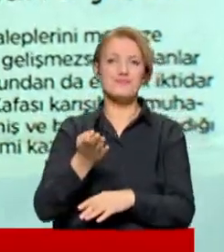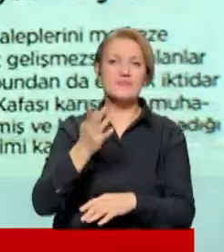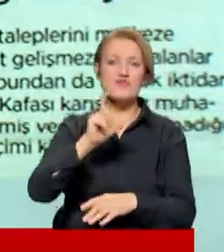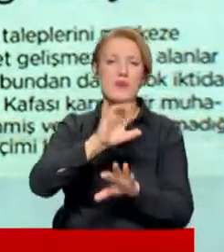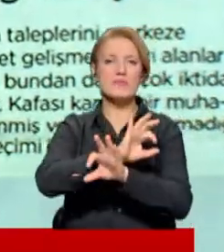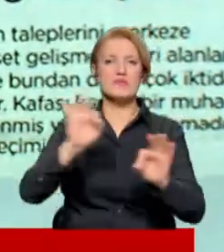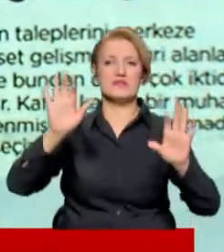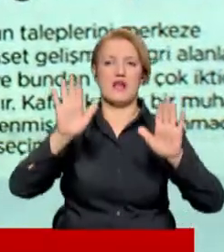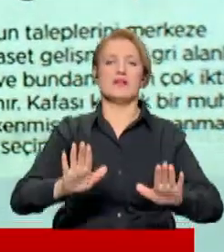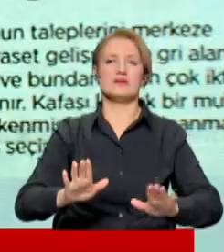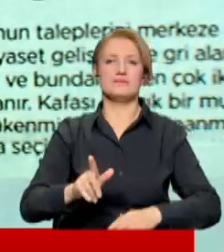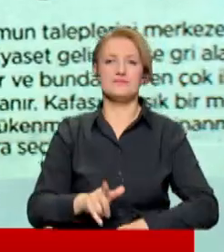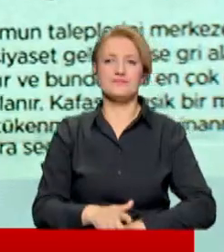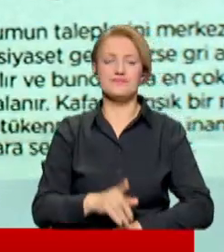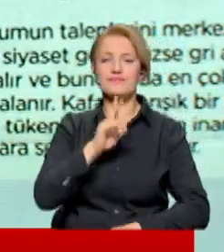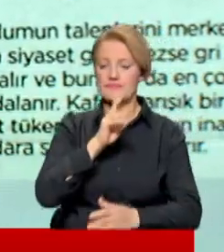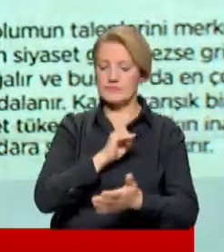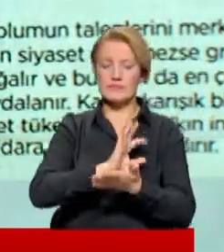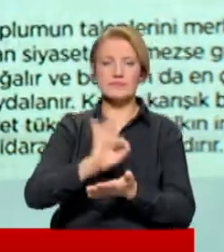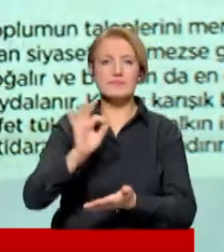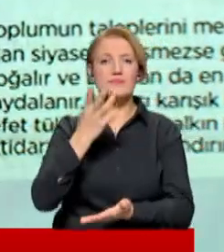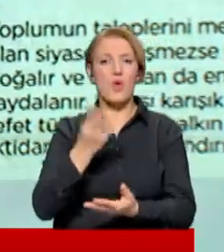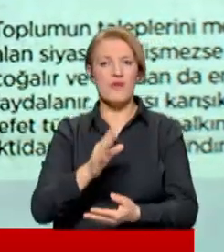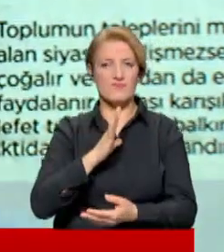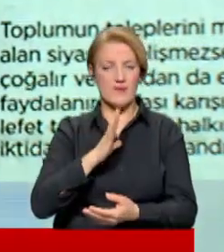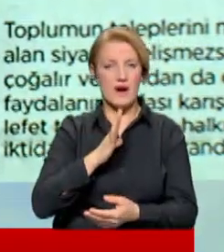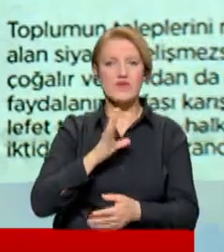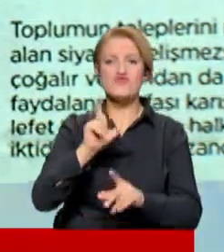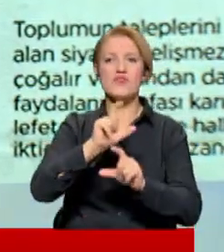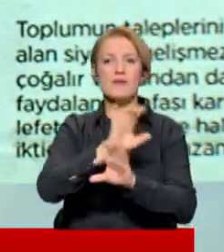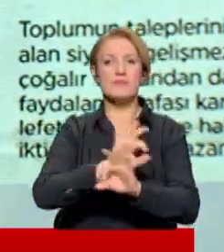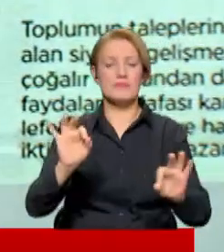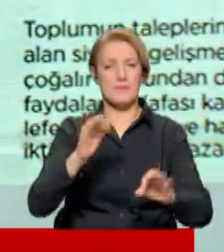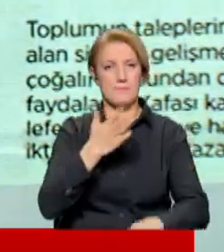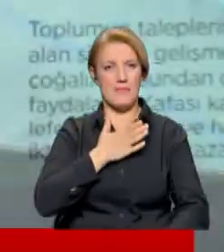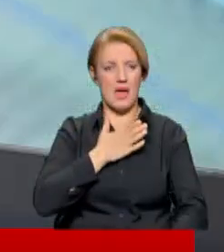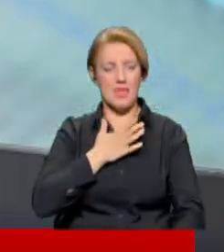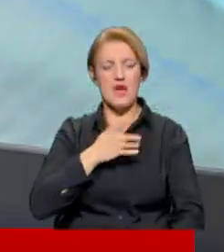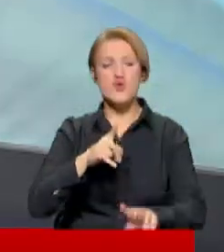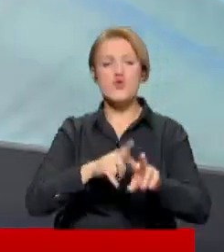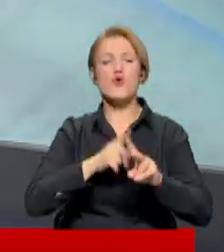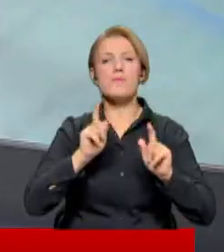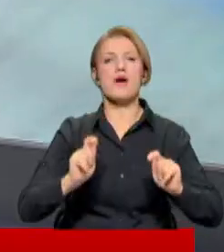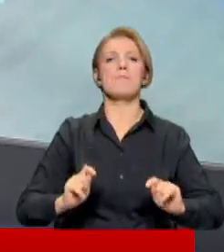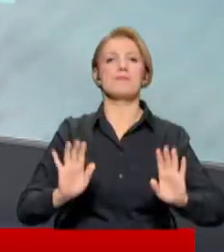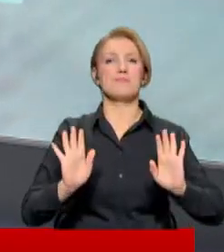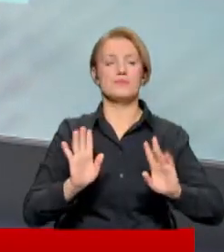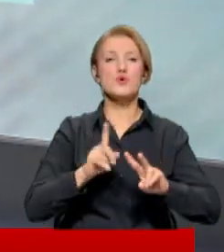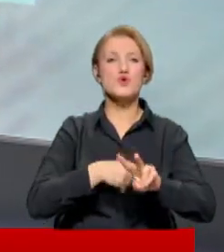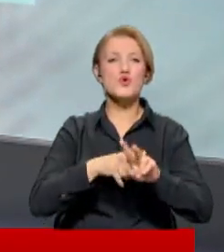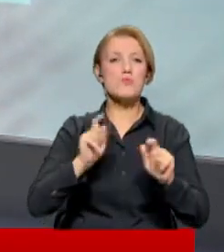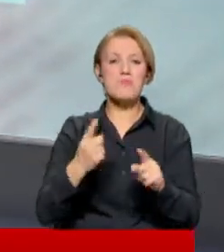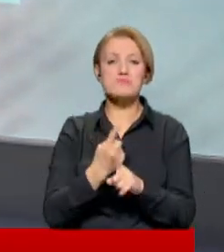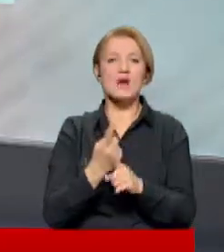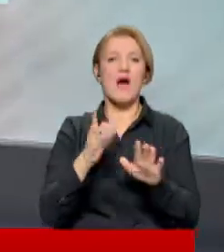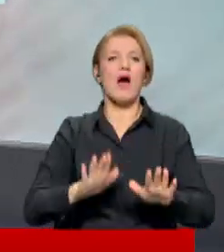bir köşe var hani kararsız olanlar var cevapsız bırak ya Ben artık yorum yapmayın Hani yorum yapacak ne